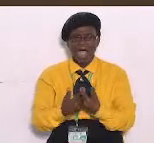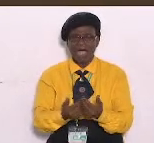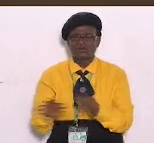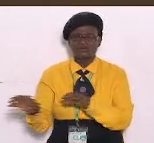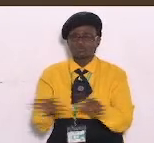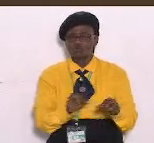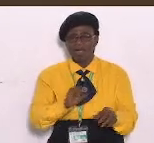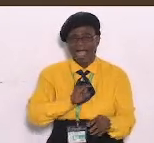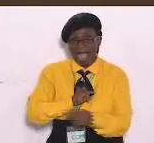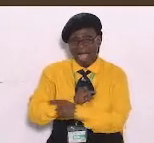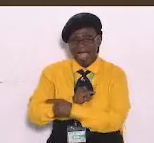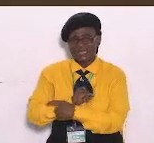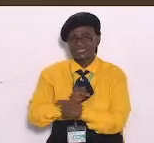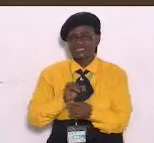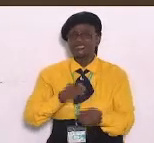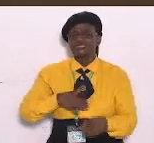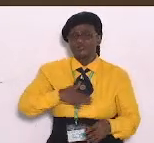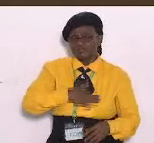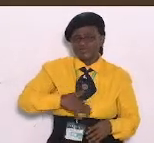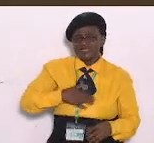comment je peux le